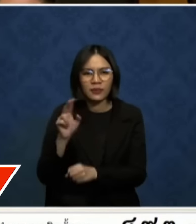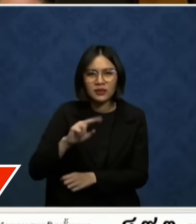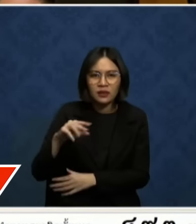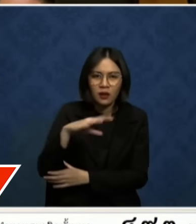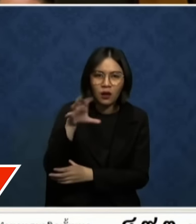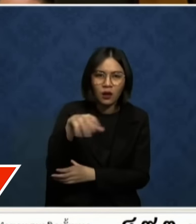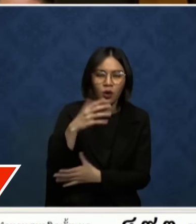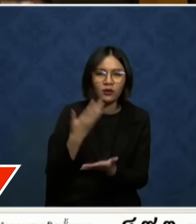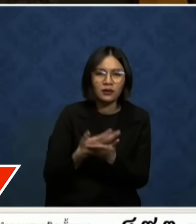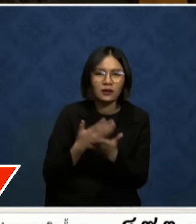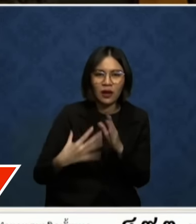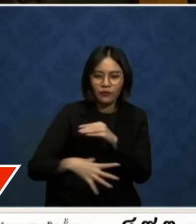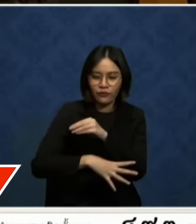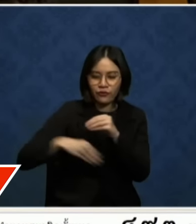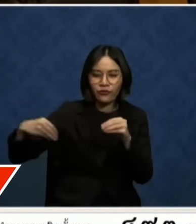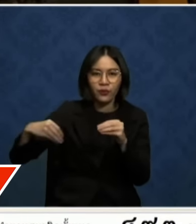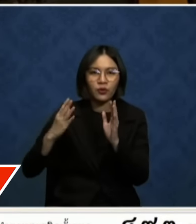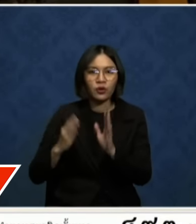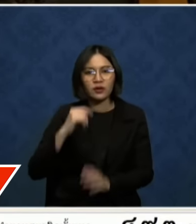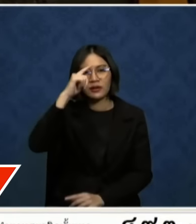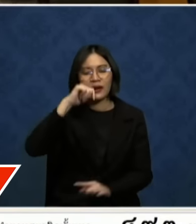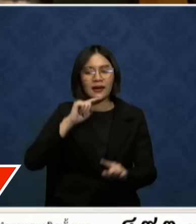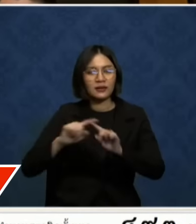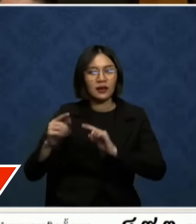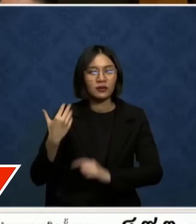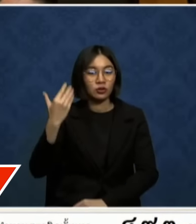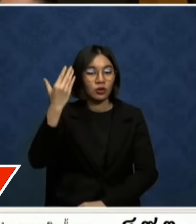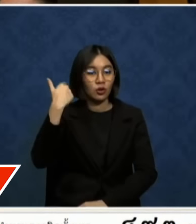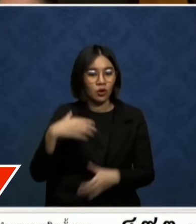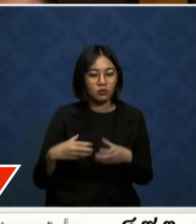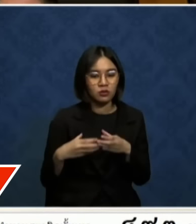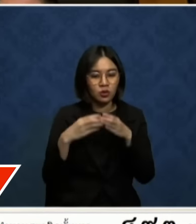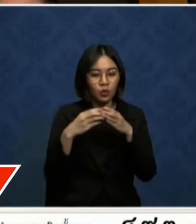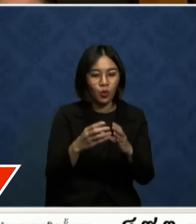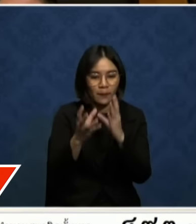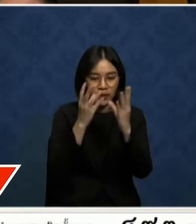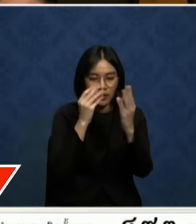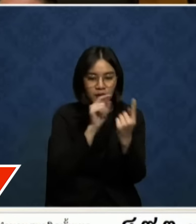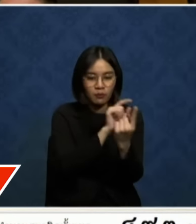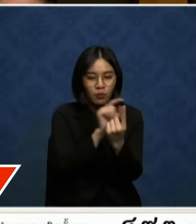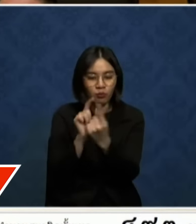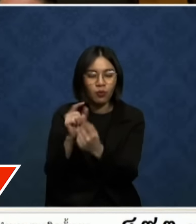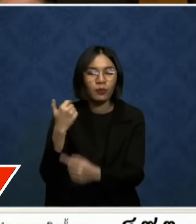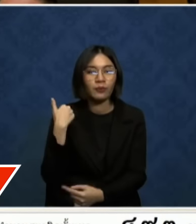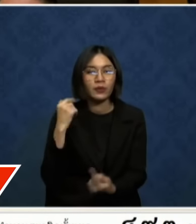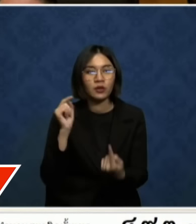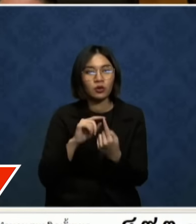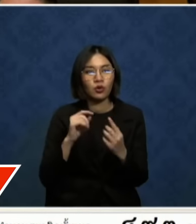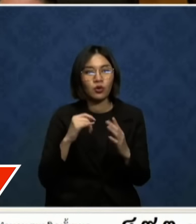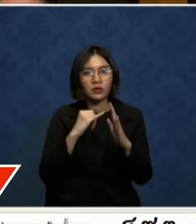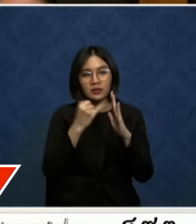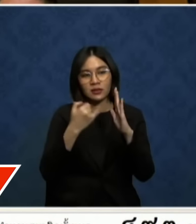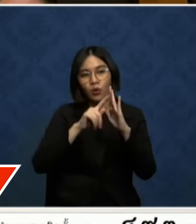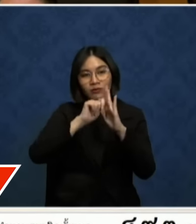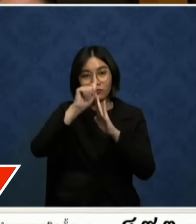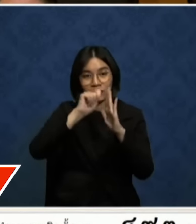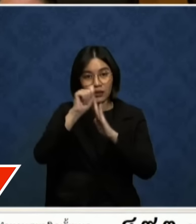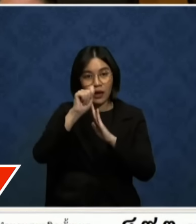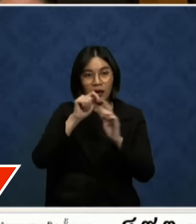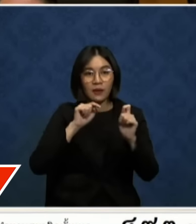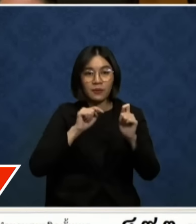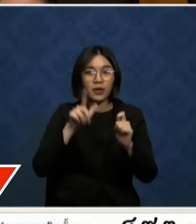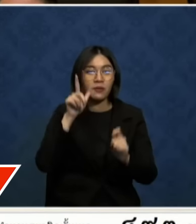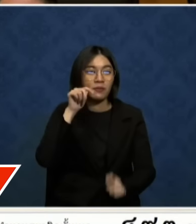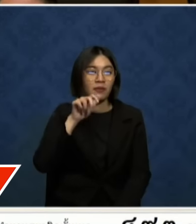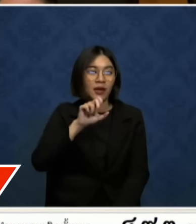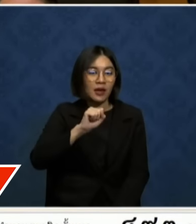หลอกเงินคนไทยซึ่งตอนที่เรามีการลงพื้นที่นะครับโดยเฉพาะในพื้นที่แม่สอดจังหวัดตากนะครับเราก็พบ